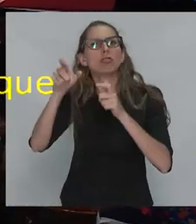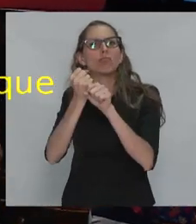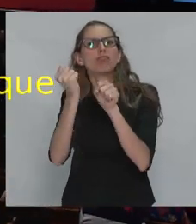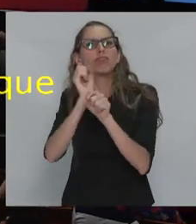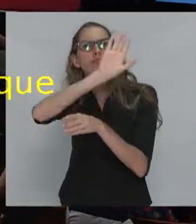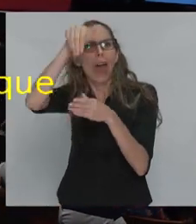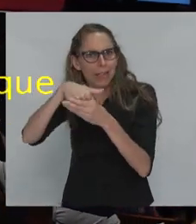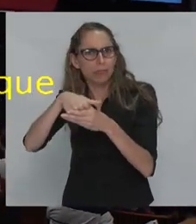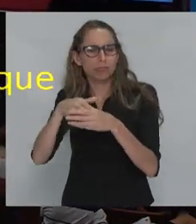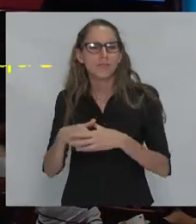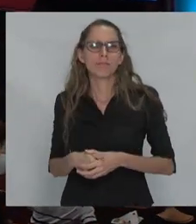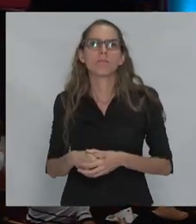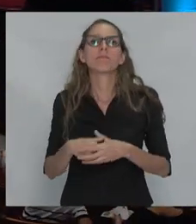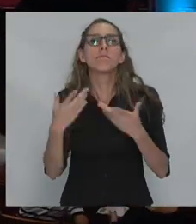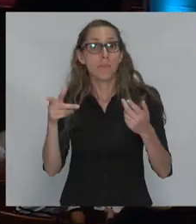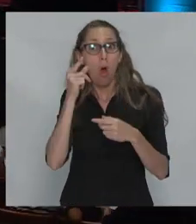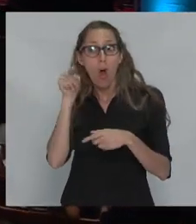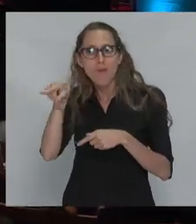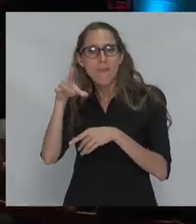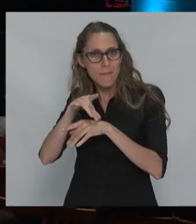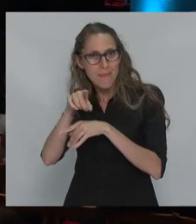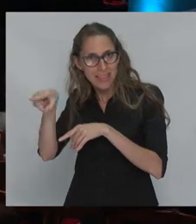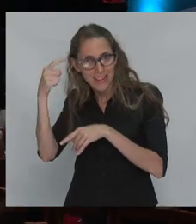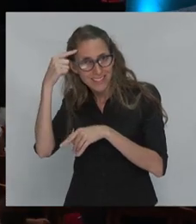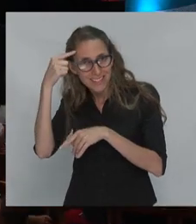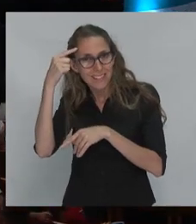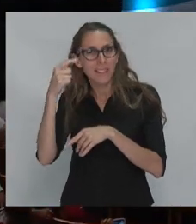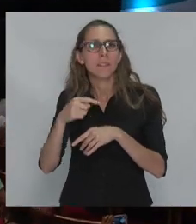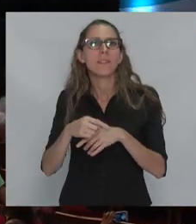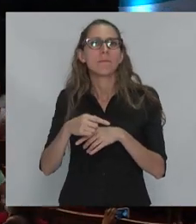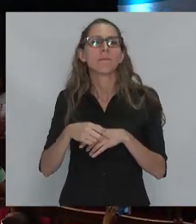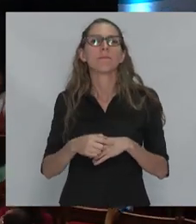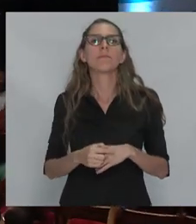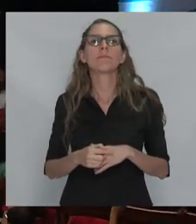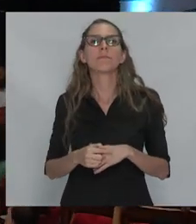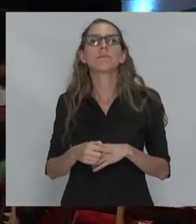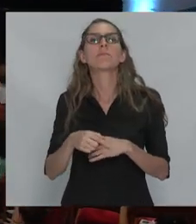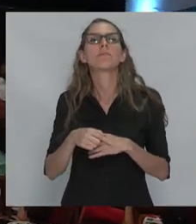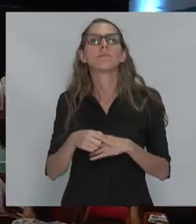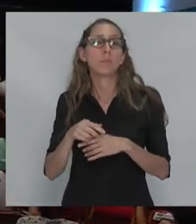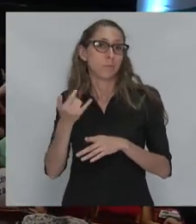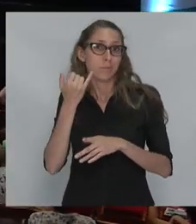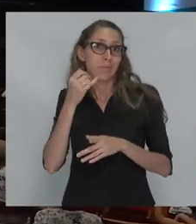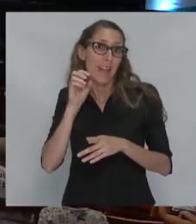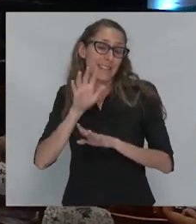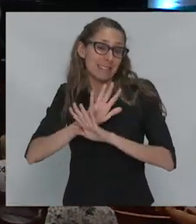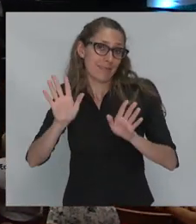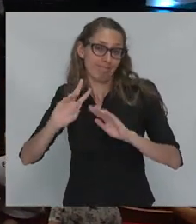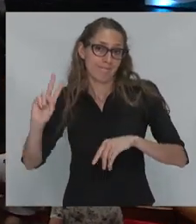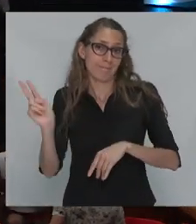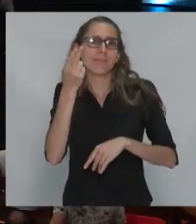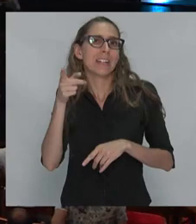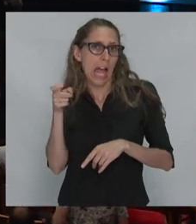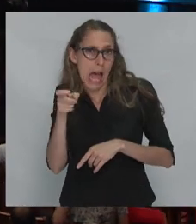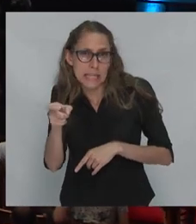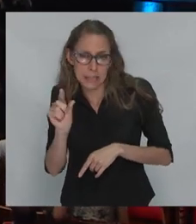Cet homme qui s'appelle Iyad Sarraj, qui est décédé, hélas, récemment d'un cancer, et qui était un